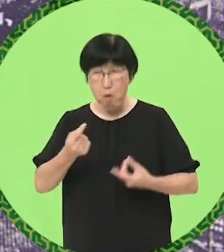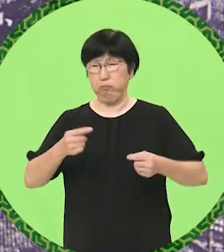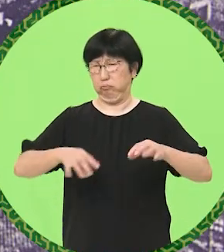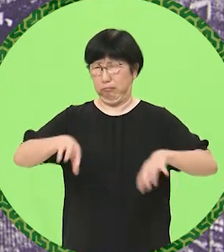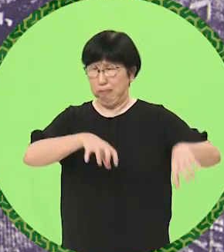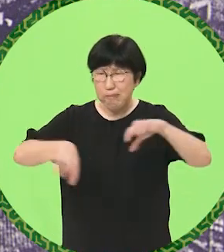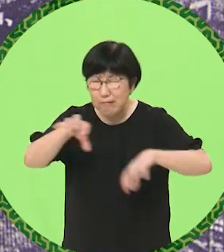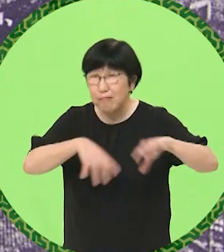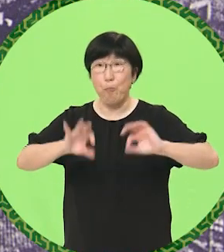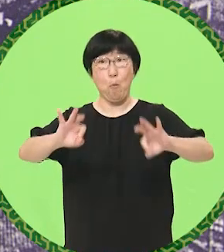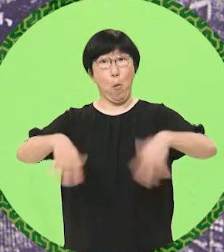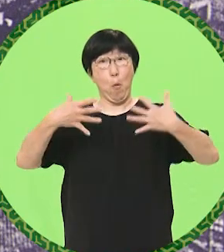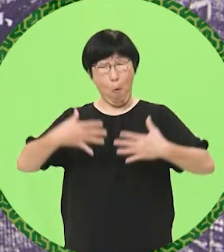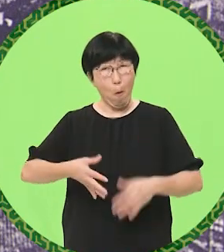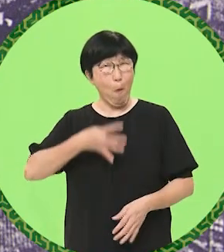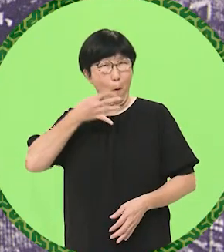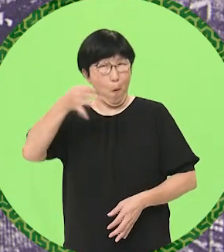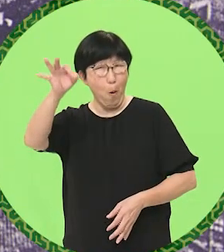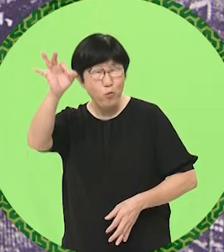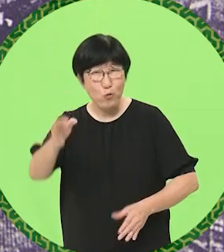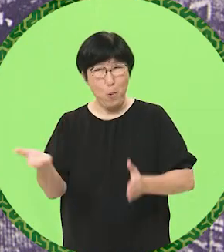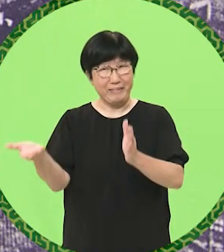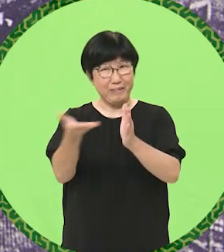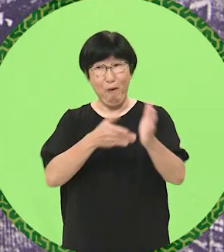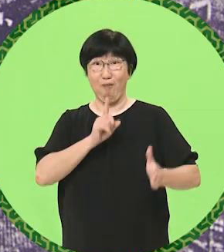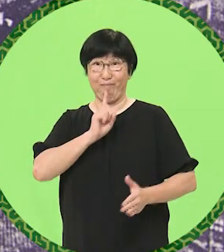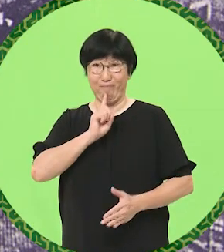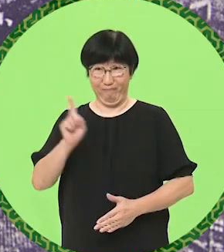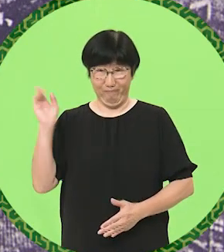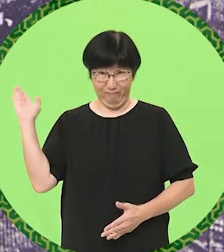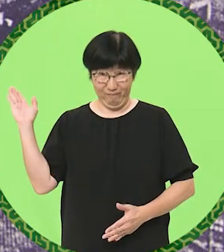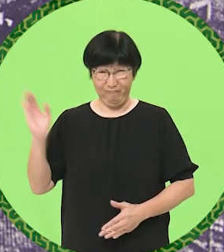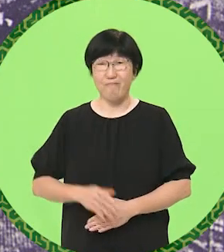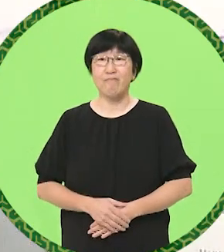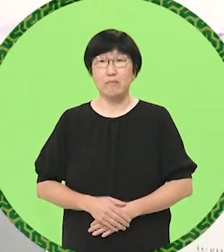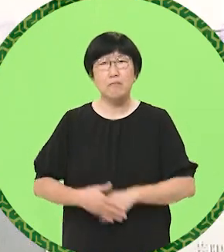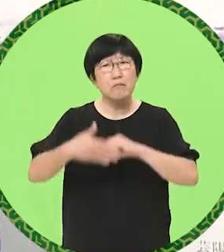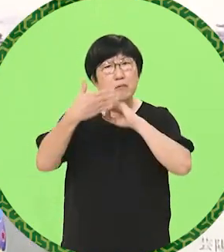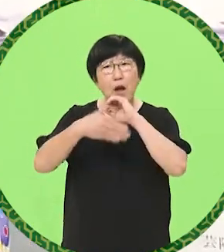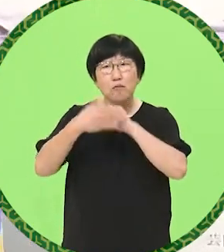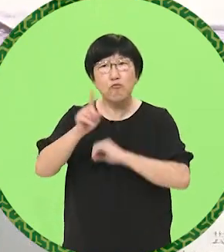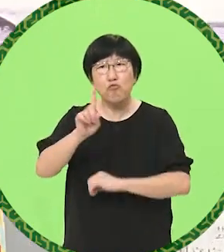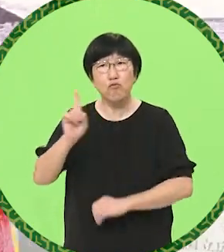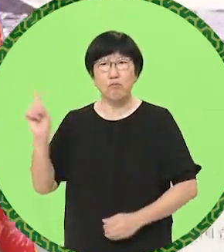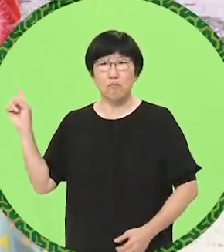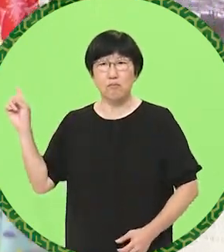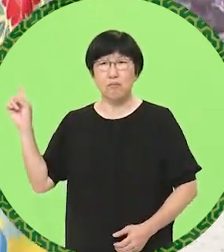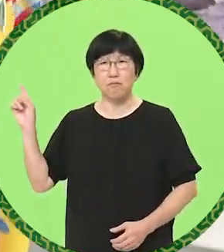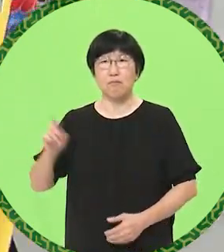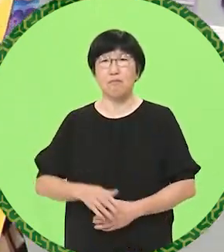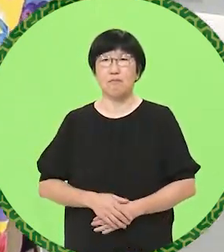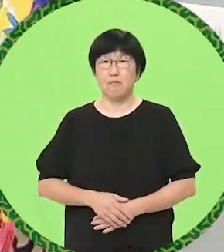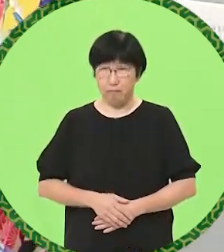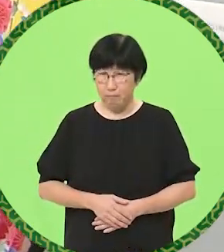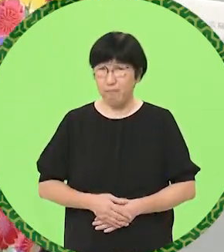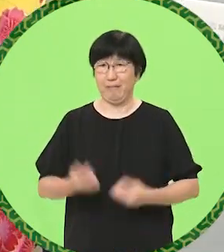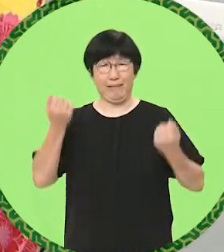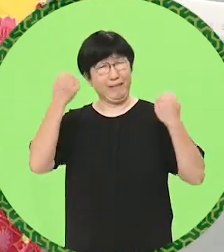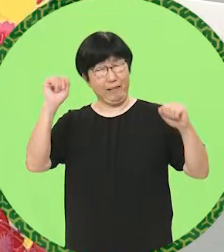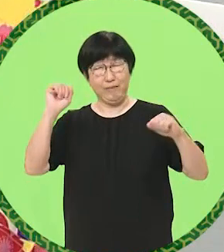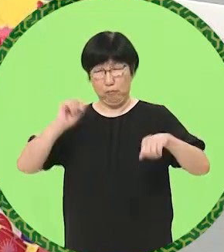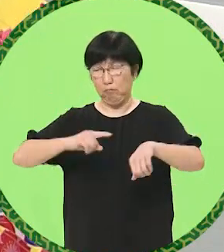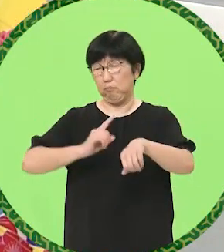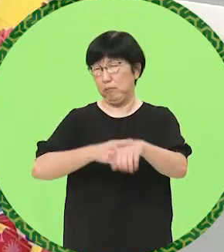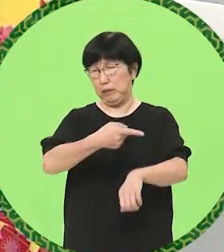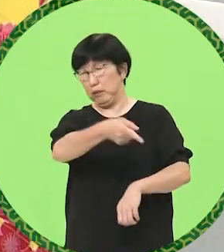けれども、こちらも繁盛しました。当時は黄金の島と呼ばれてました。 こちらはどういう写真なんですか。 はい、島の